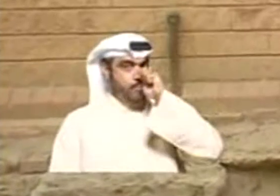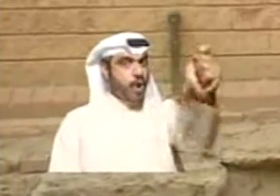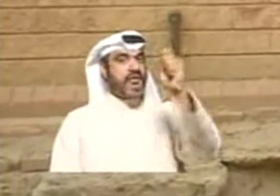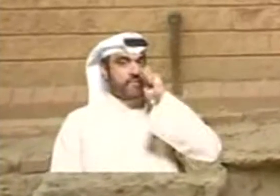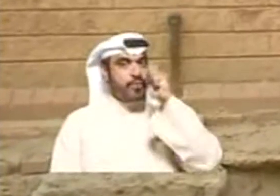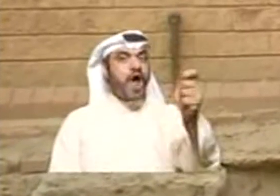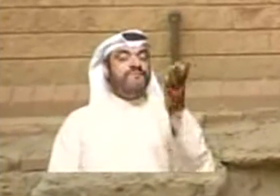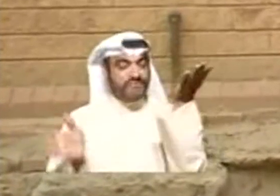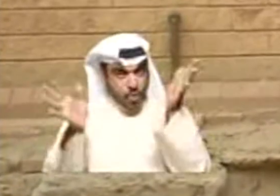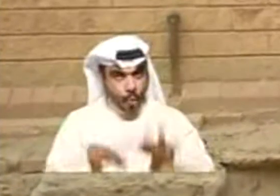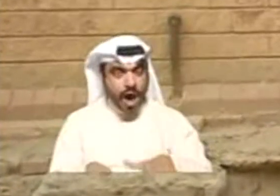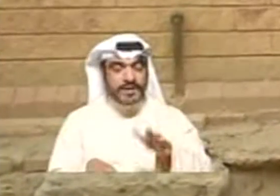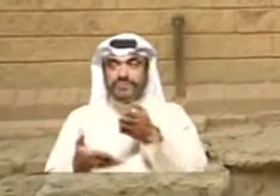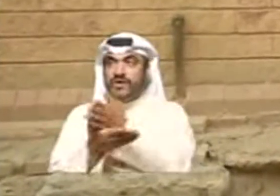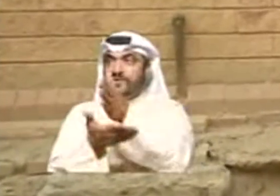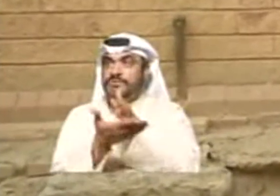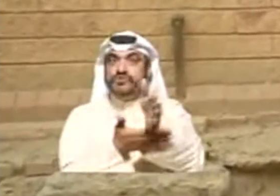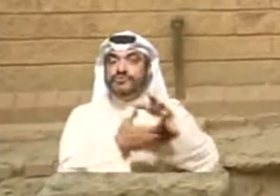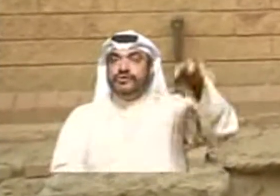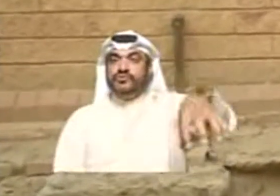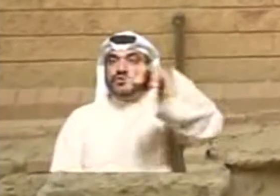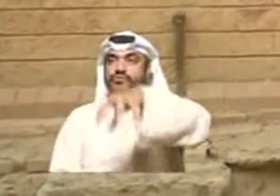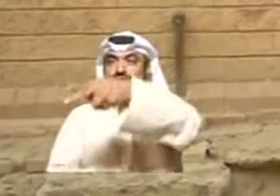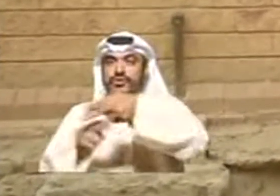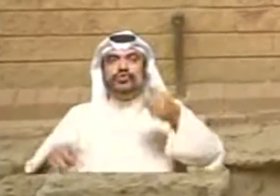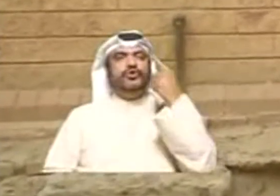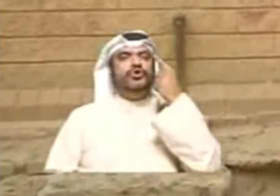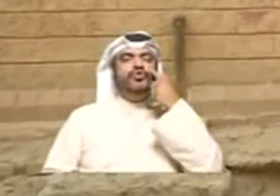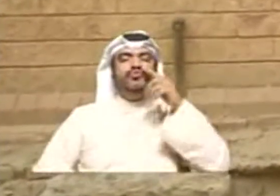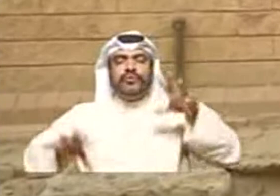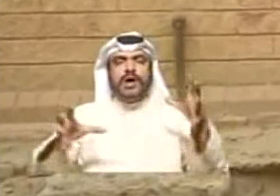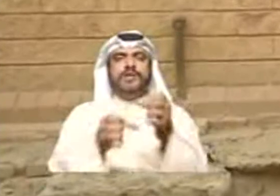جولاتها الميدانية على مختلف مناطق الكويت لضبط